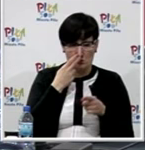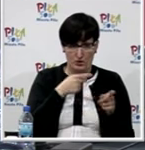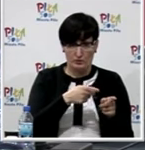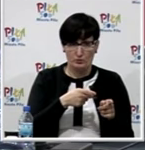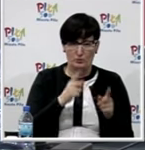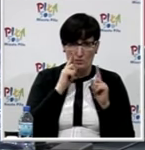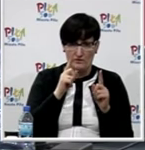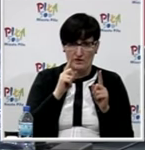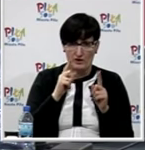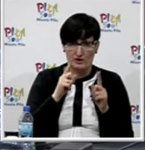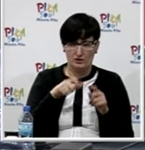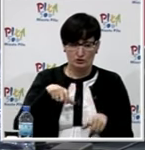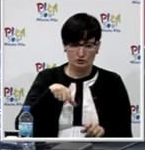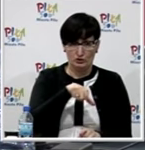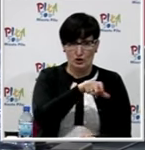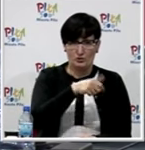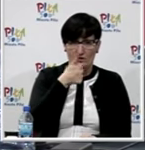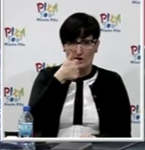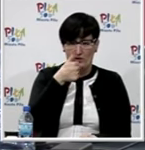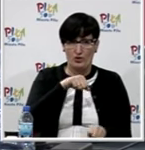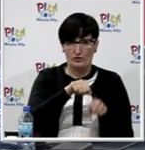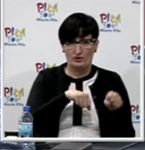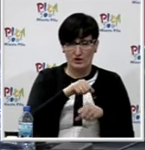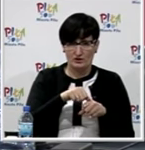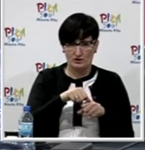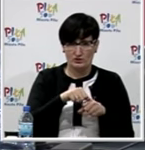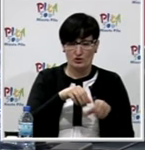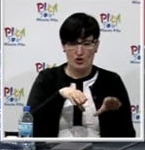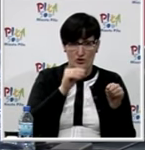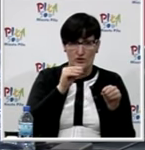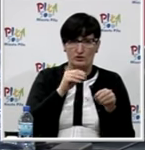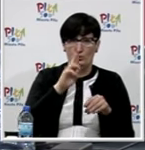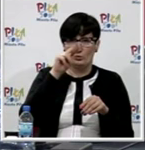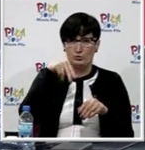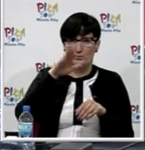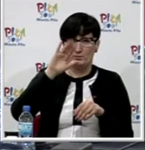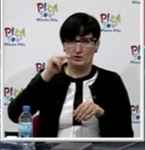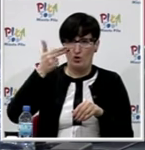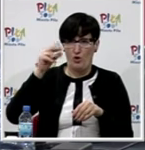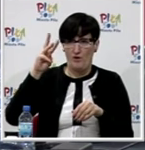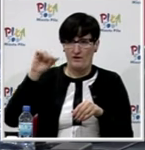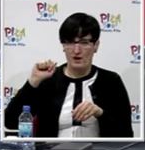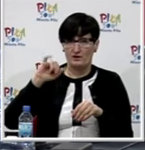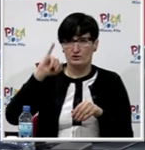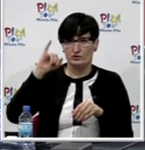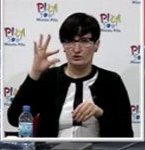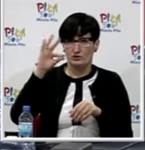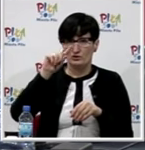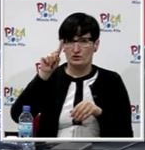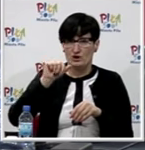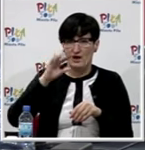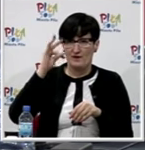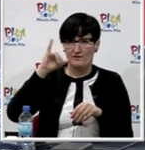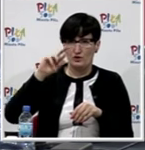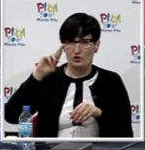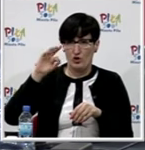ciąg pieszojezdny będzie się musiał kończyć jezdniami zarówno w ulicy Rubinowej, jak i ulicy Szafirowej. W związku z tym, jeżeli ta inwestycja